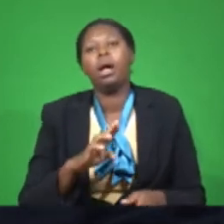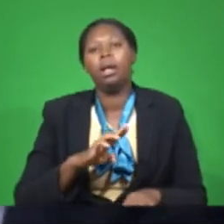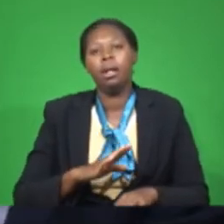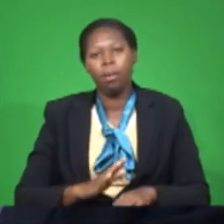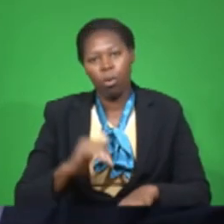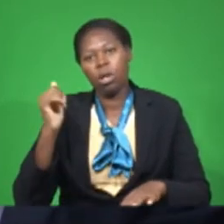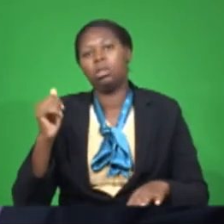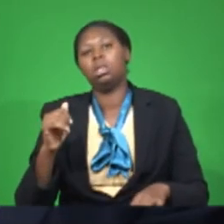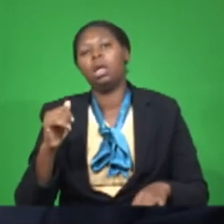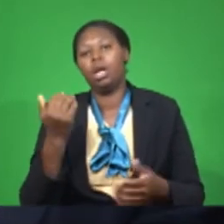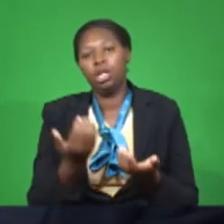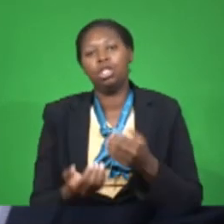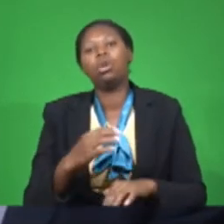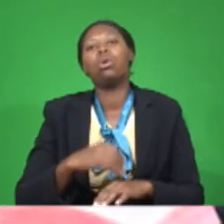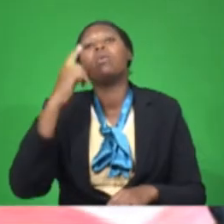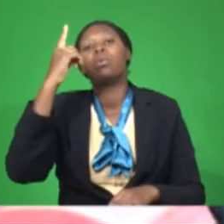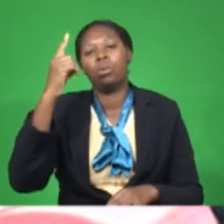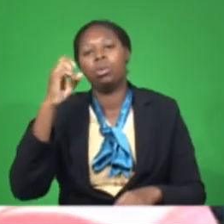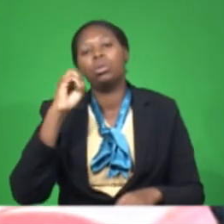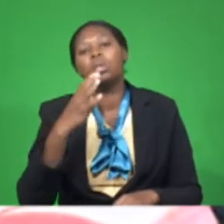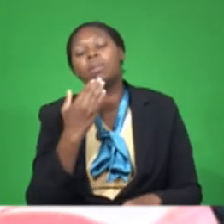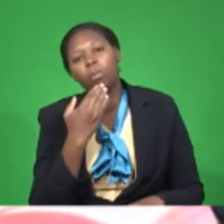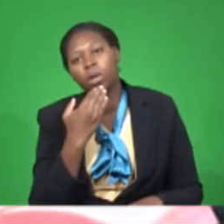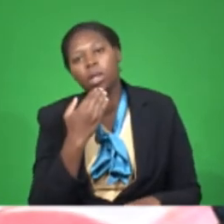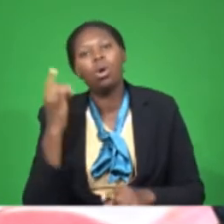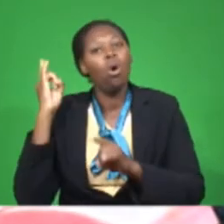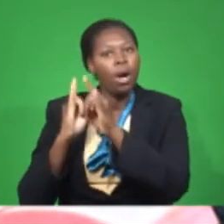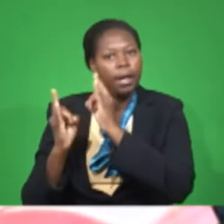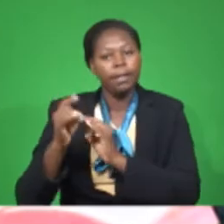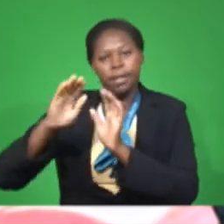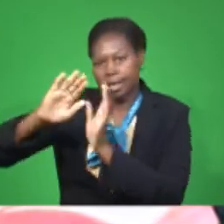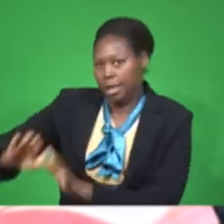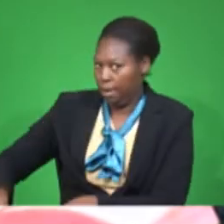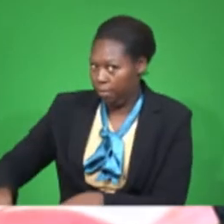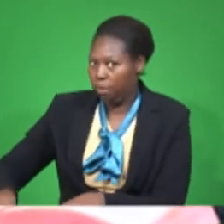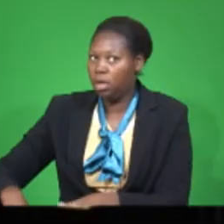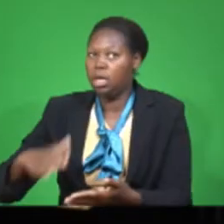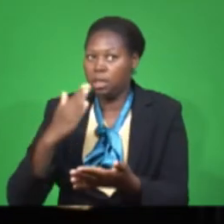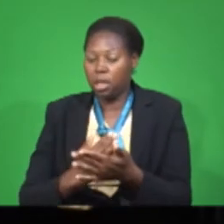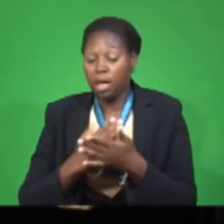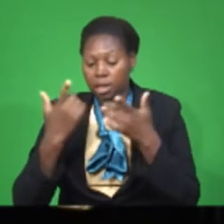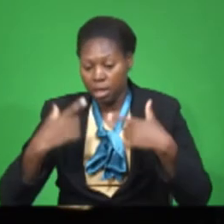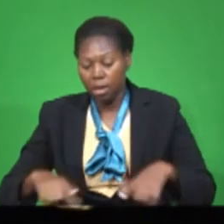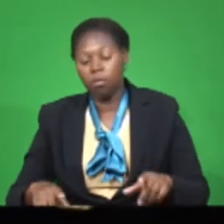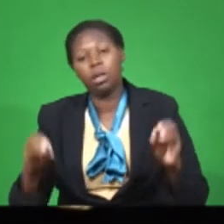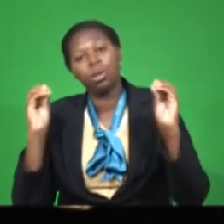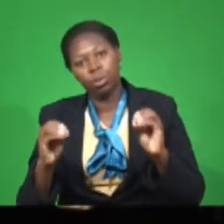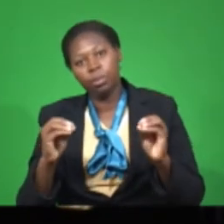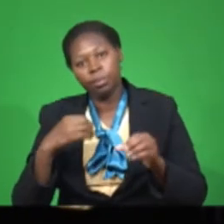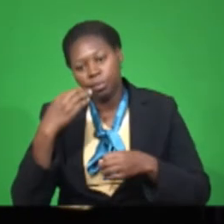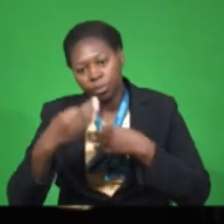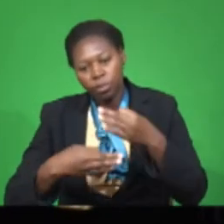saka kurati zvekumashure chisiya chisiya shingaira kuenda mberi ende vazhinji vanoremerwa kuti